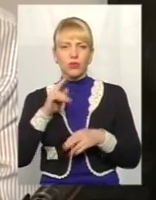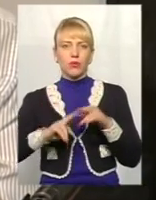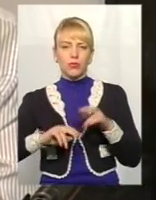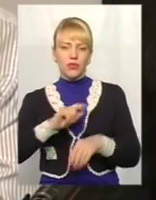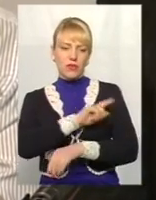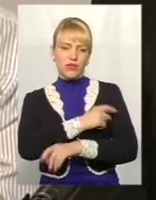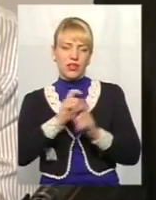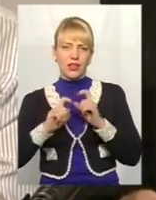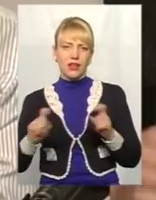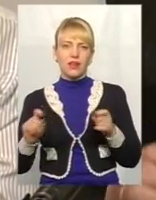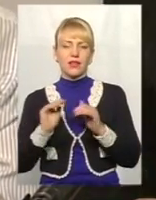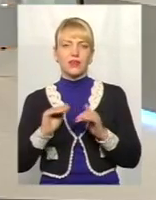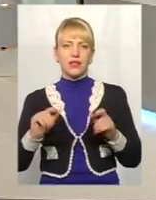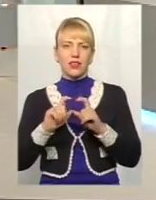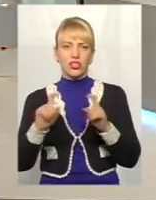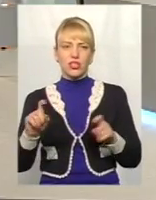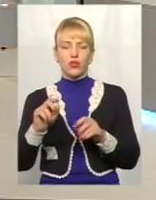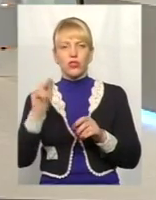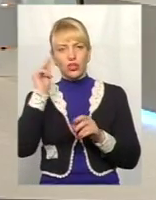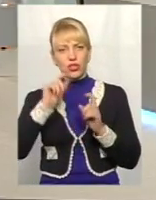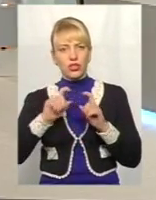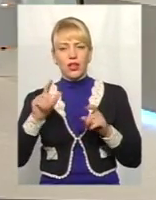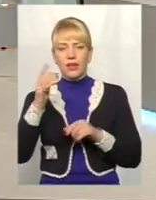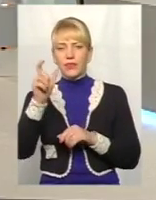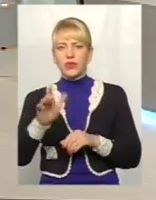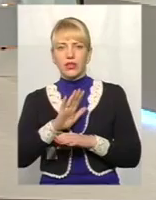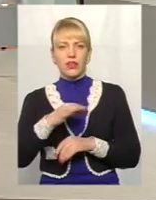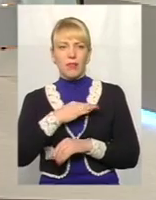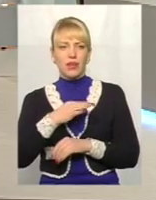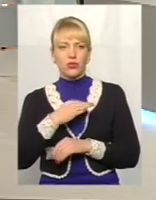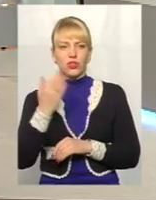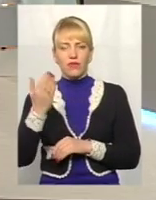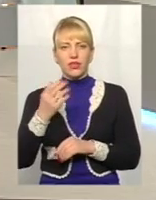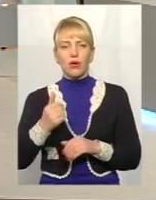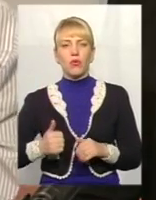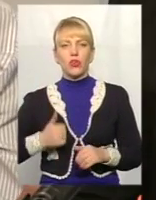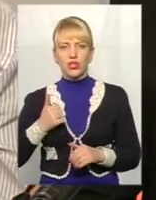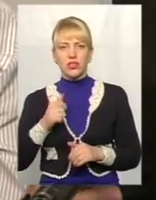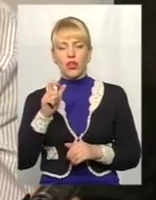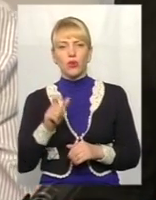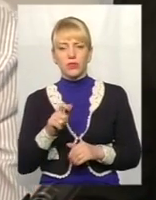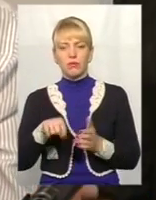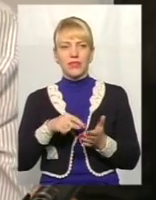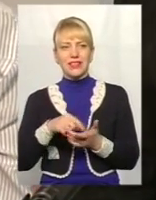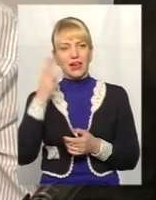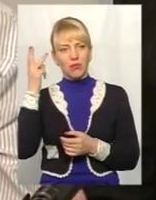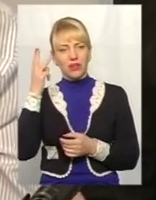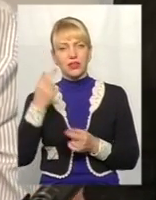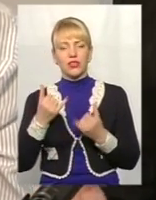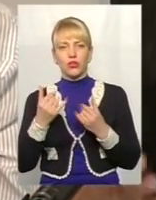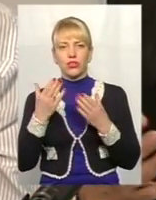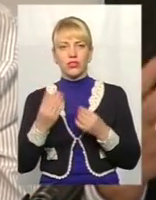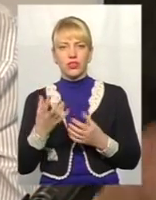лікарень, і дитячих садочків, і шкіл. І він небайдужа людина. Він почесний громадянин міста Хмельницького. От бачите, на сьогоднішній